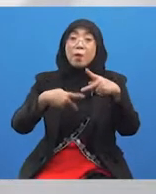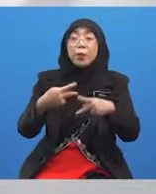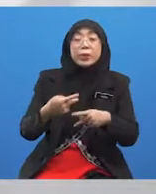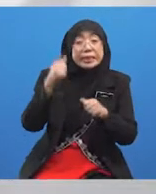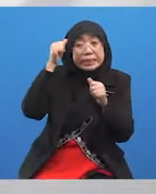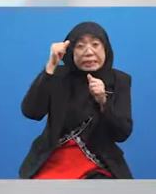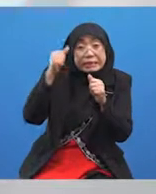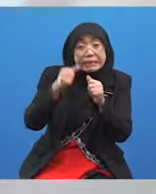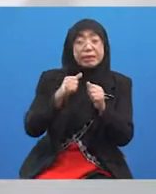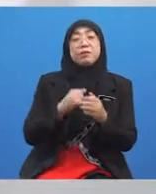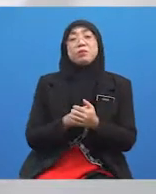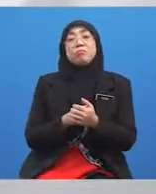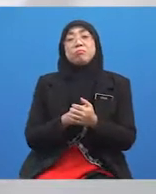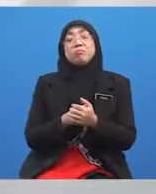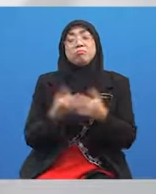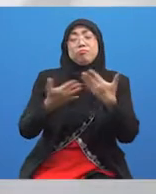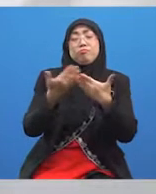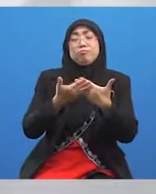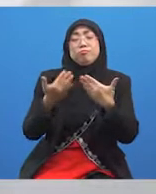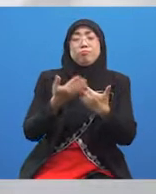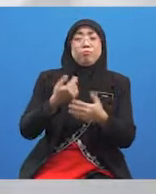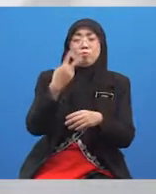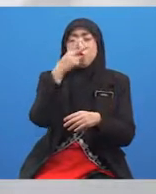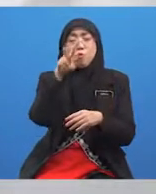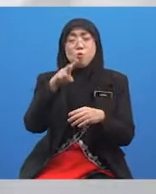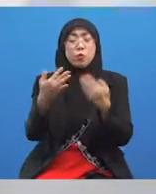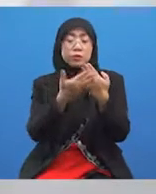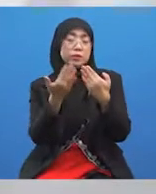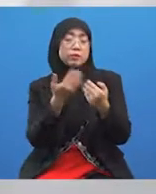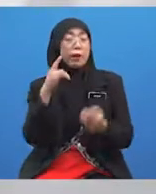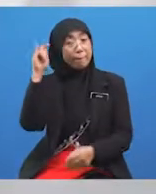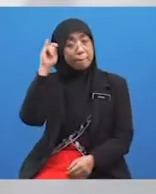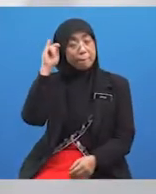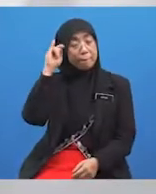cikgu aplikasikan peta alih aiting ini dalam